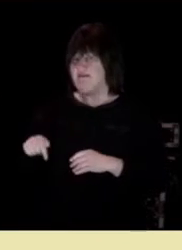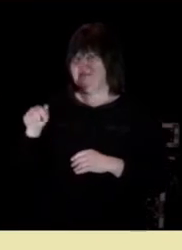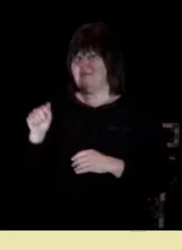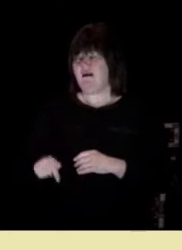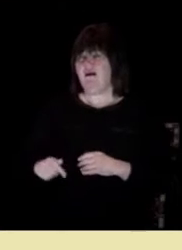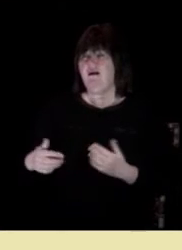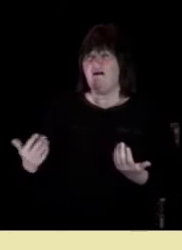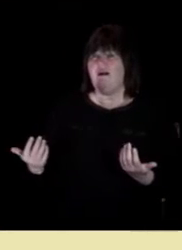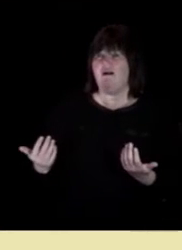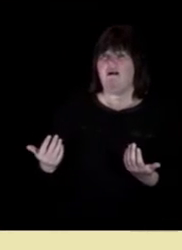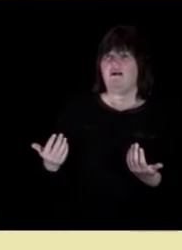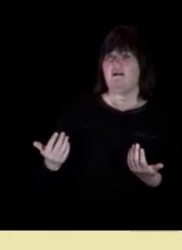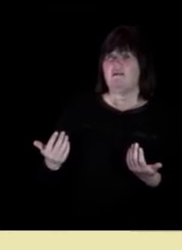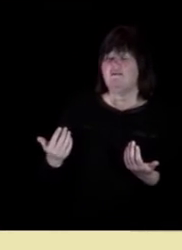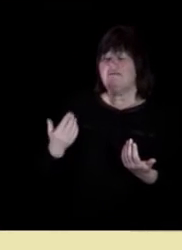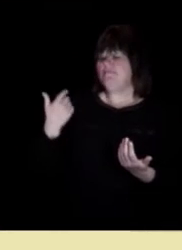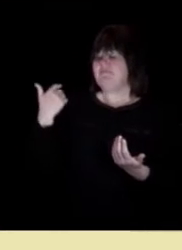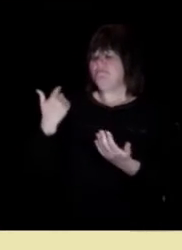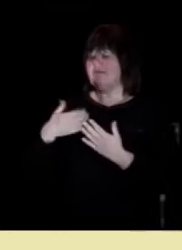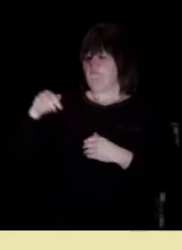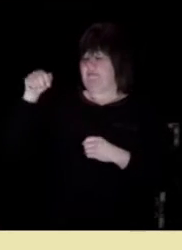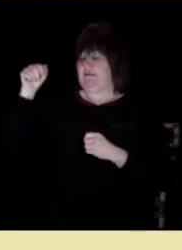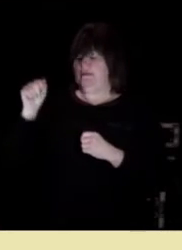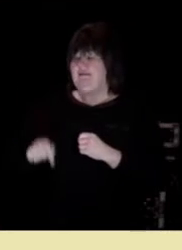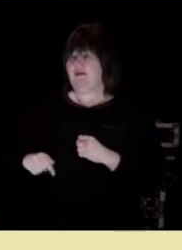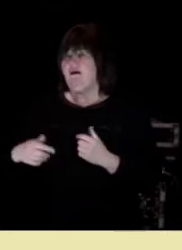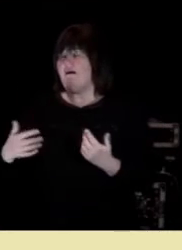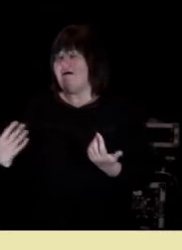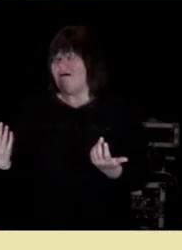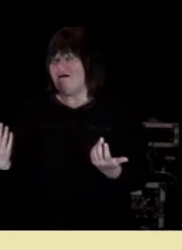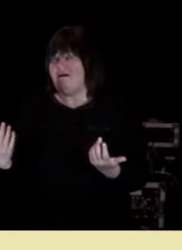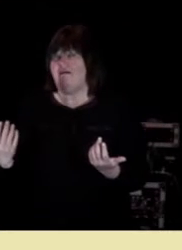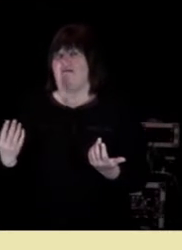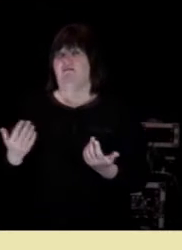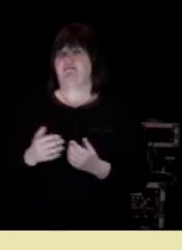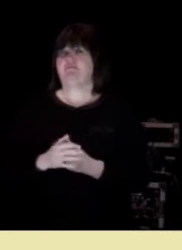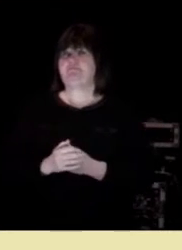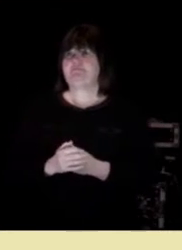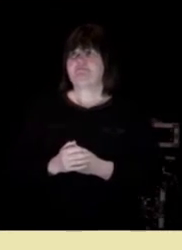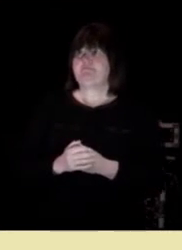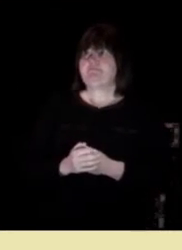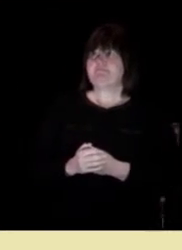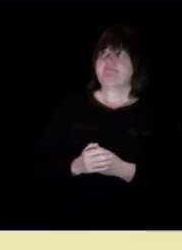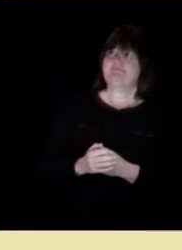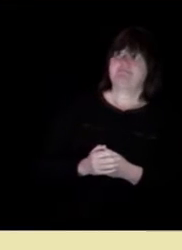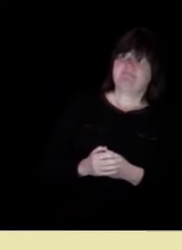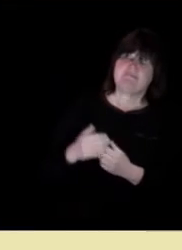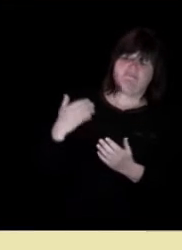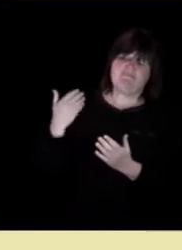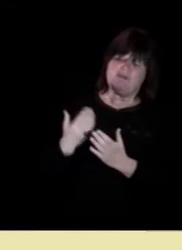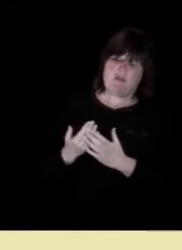idag. Intill idag, till idag. Intill idag.